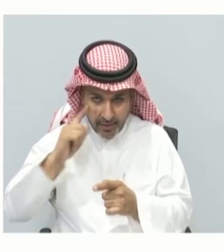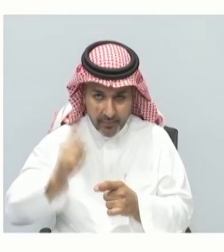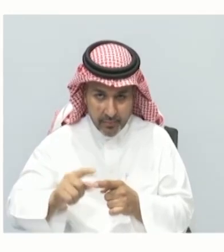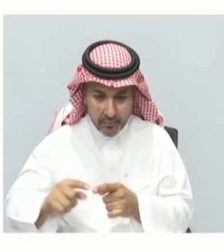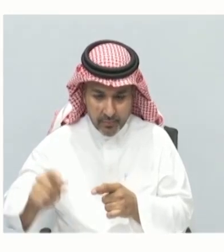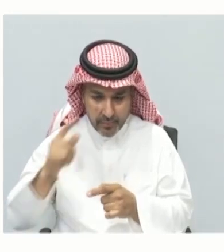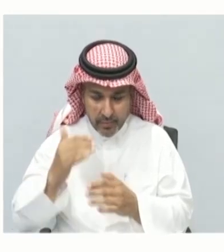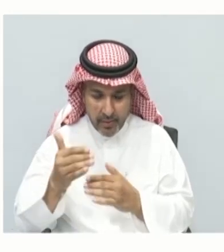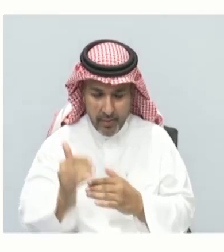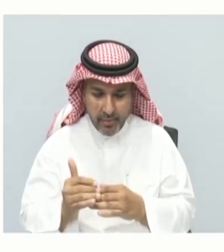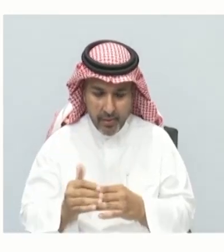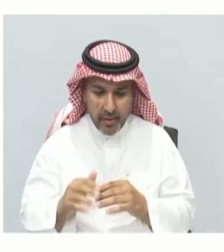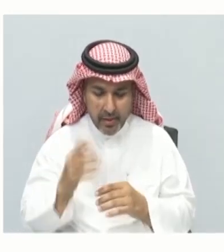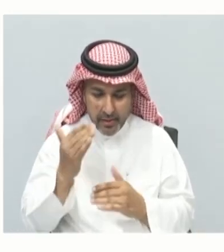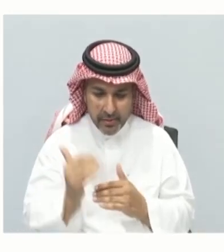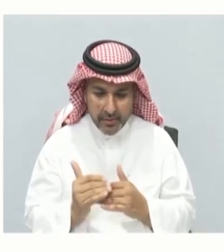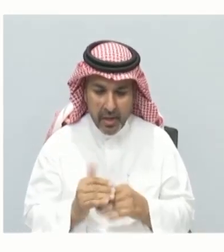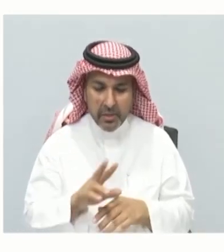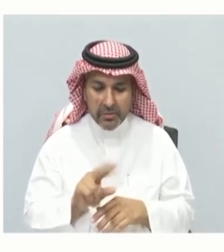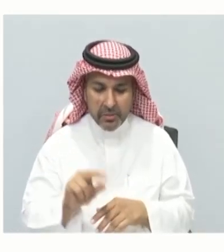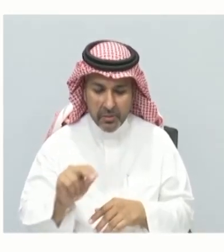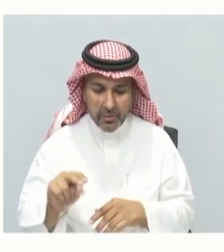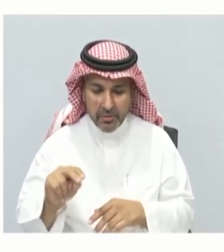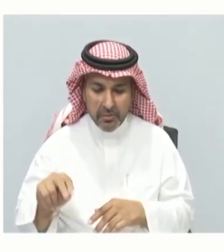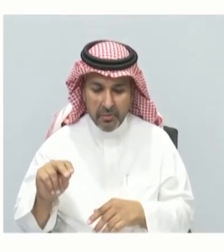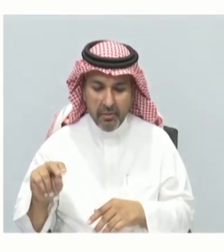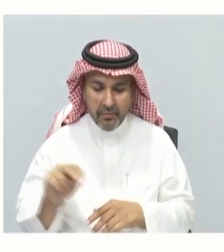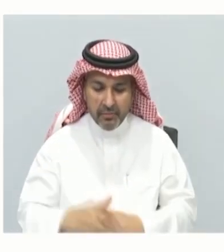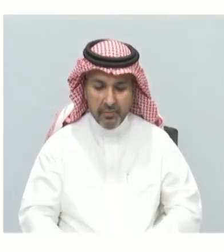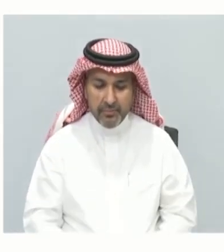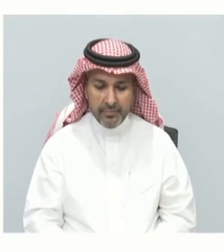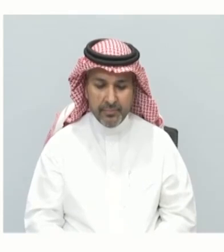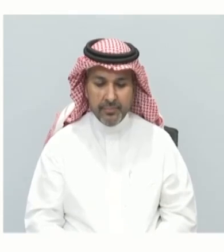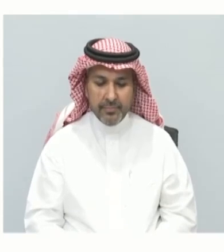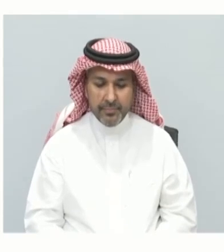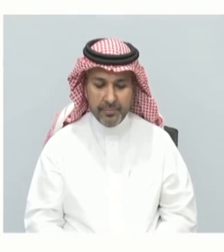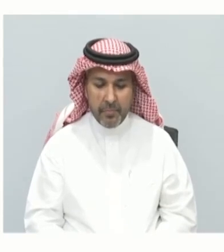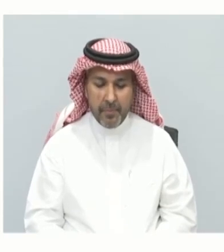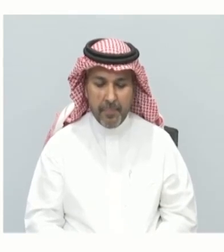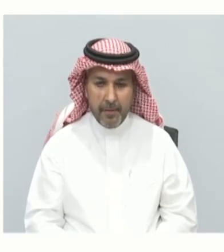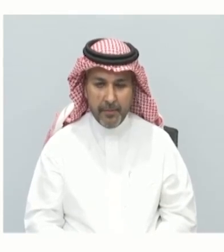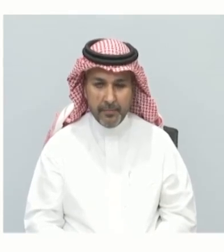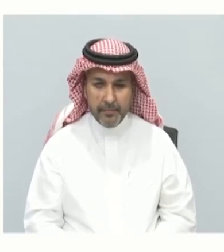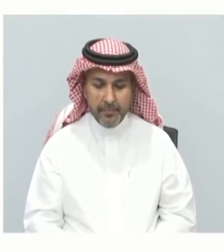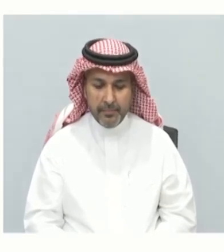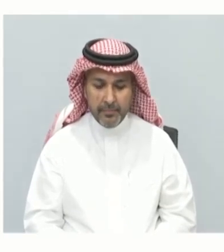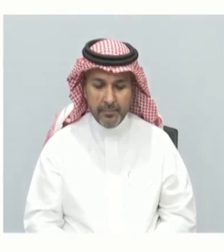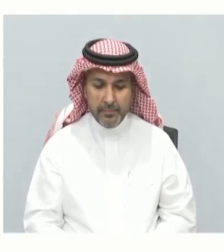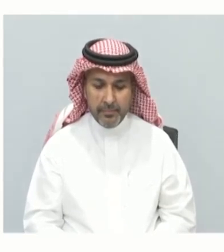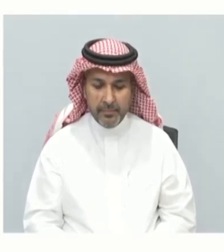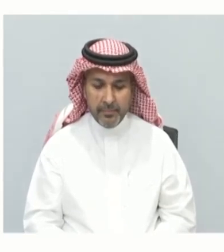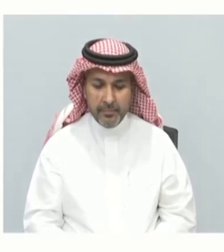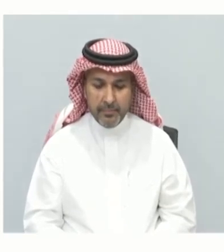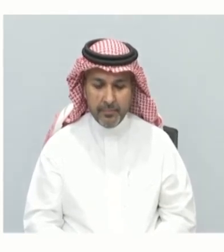ماذا تتحرك بتسارع اللي هي نقاط ماذا لو تلاحظها نقاط ثابته مما يدل على ماذا على